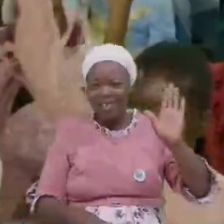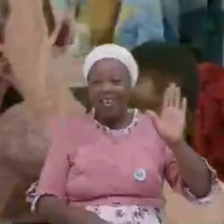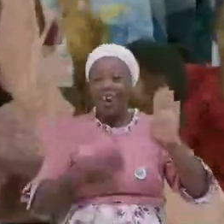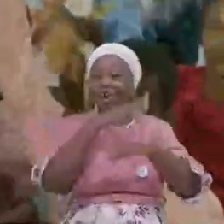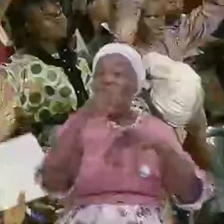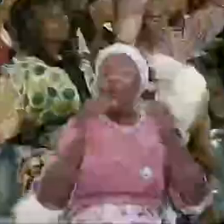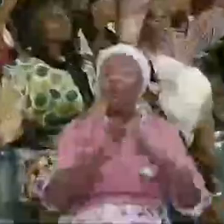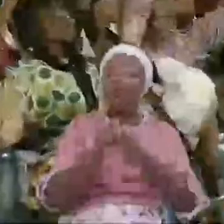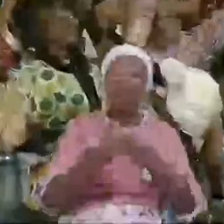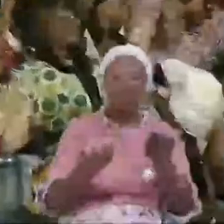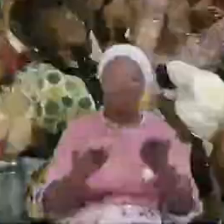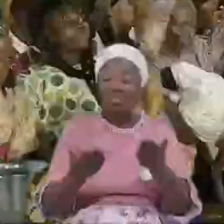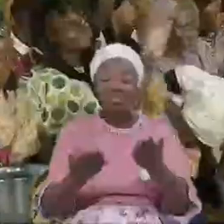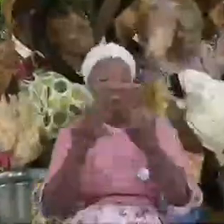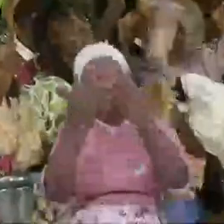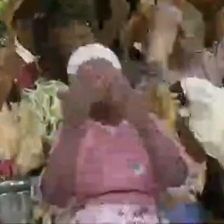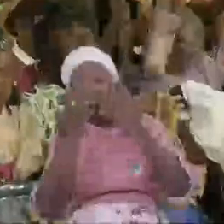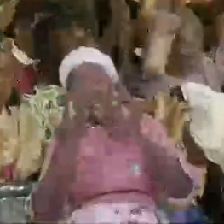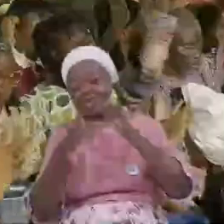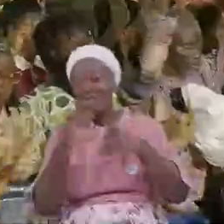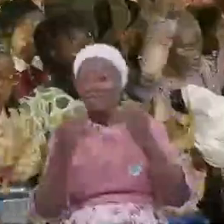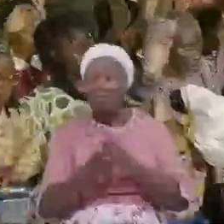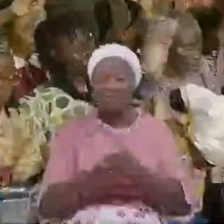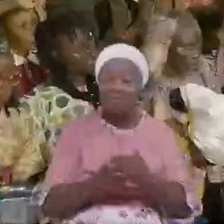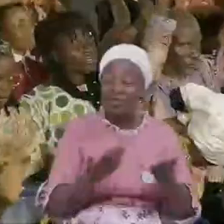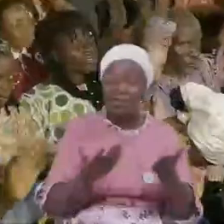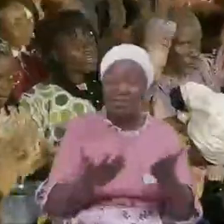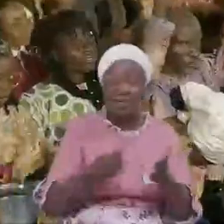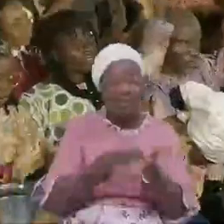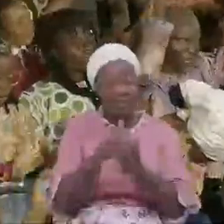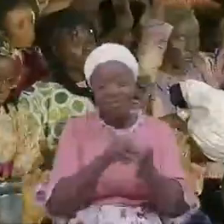Toute l'insatisfaction, les déceptions,